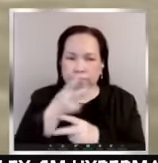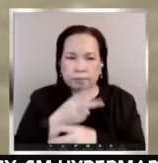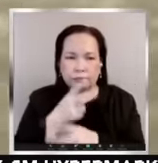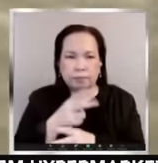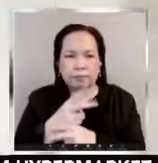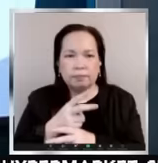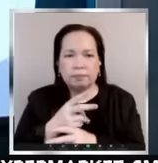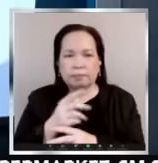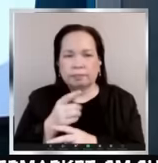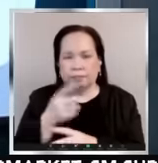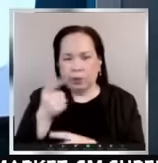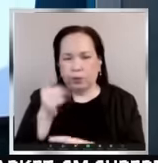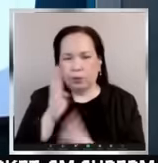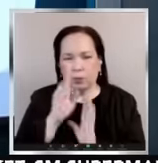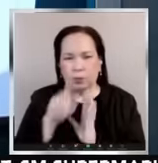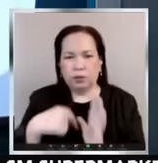Oras.